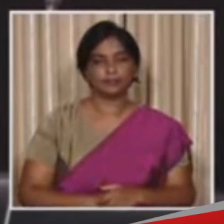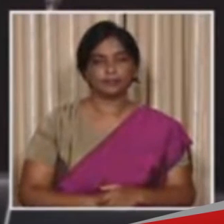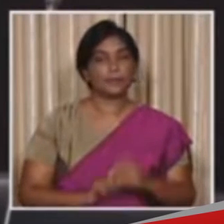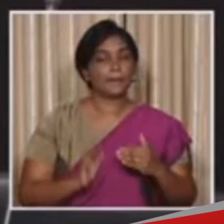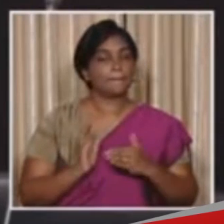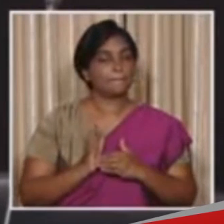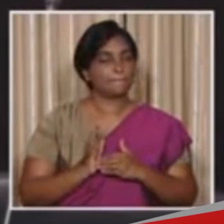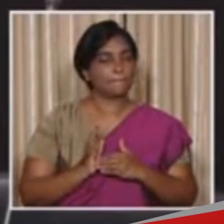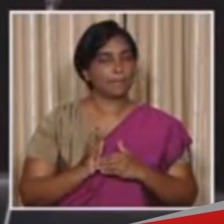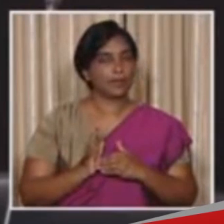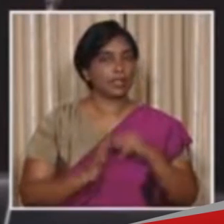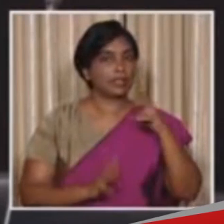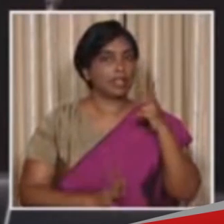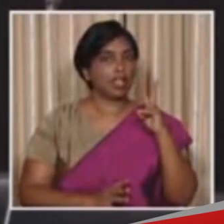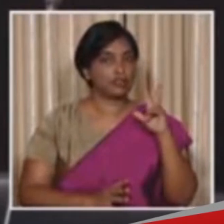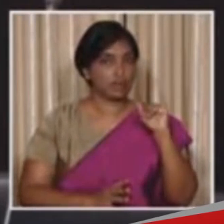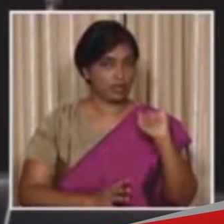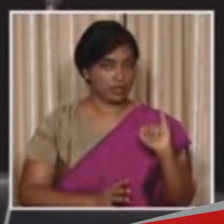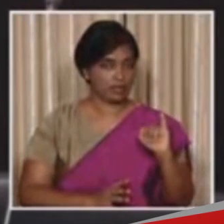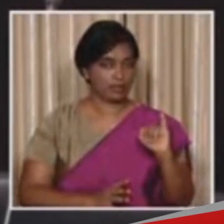මිලියන 286යි